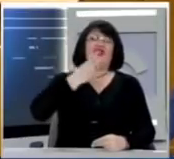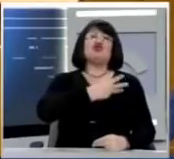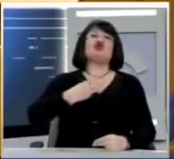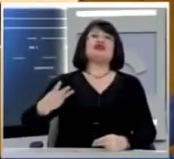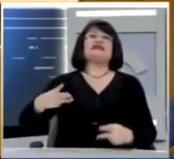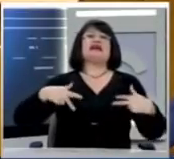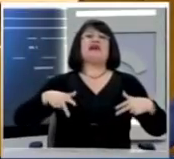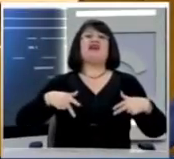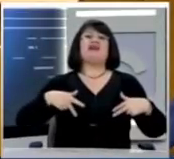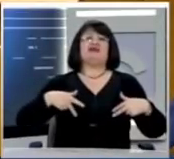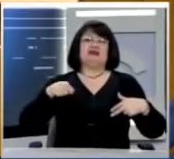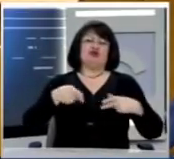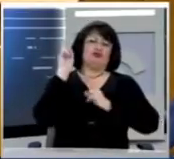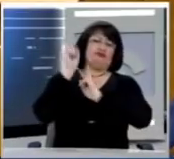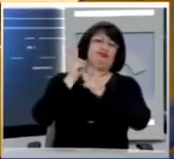την κυβέρνησή του.